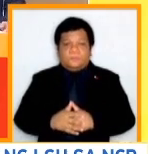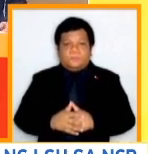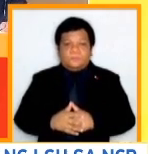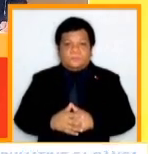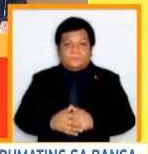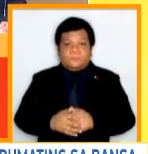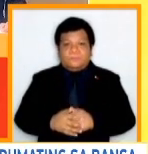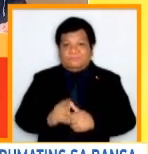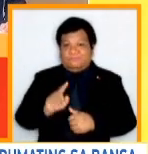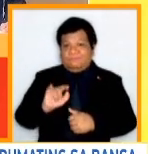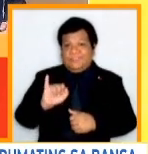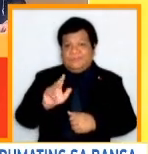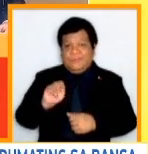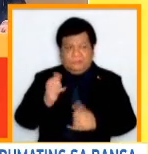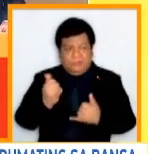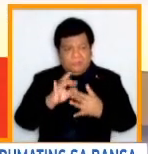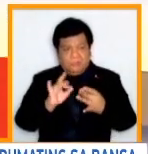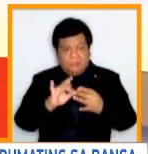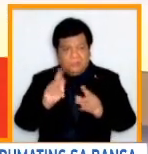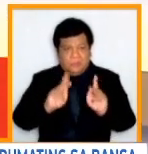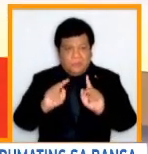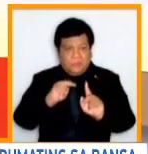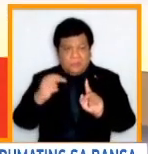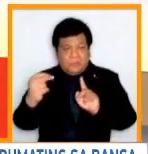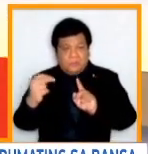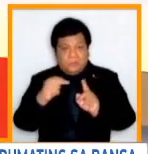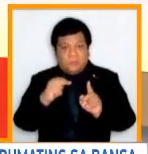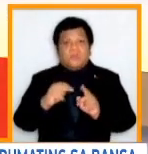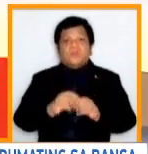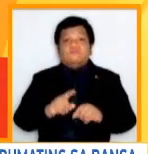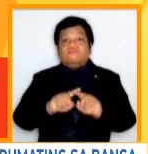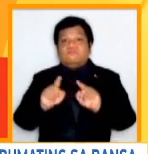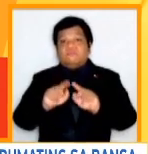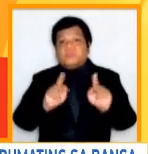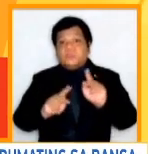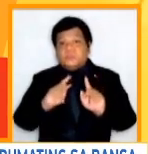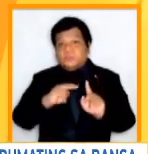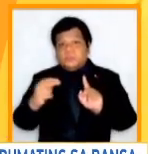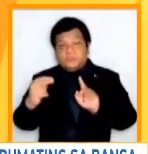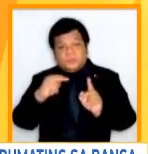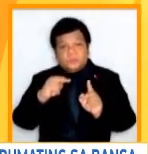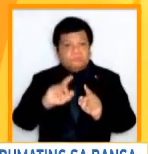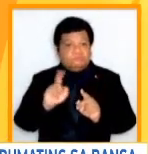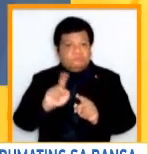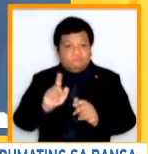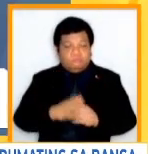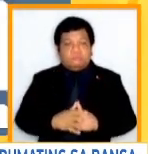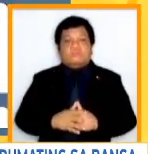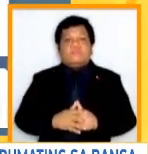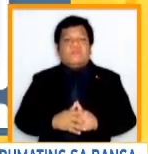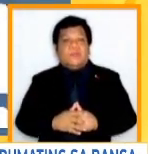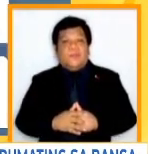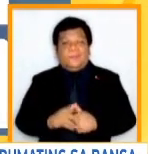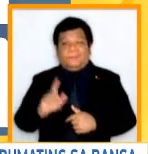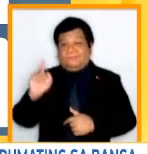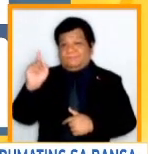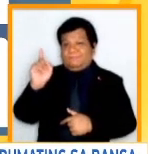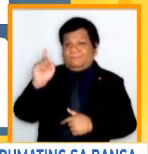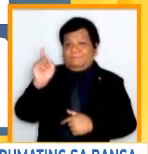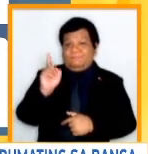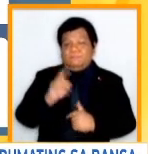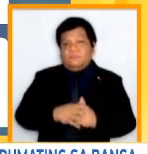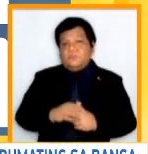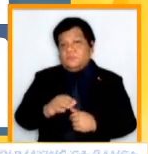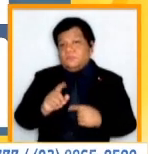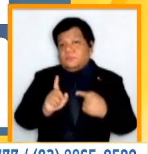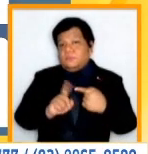sang-ayon, yung marami nating kapuso sa panukalang yan, Igan Connie. Gaya na lamang ni Mary Grace Tanyedo, ang pagkandidato